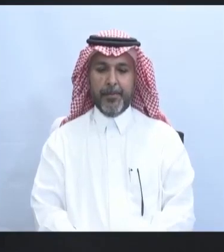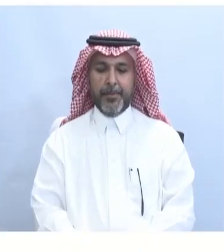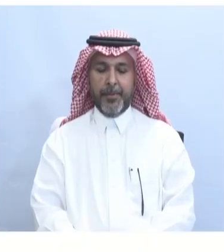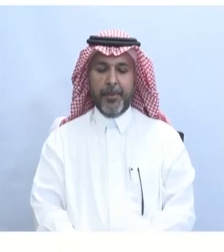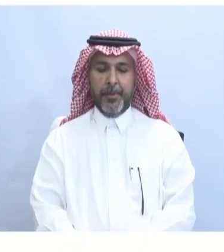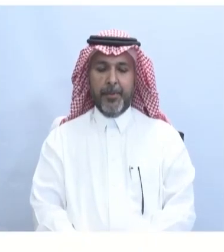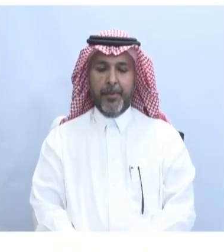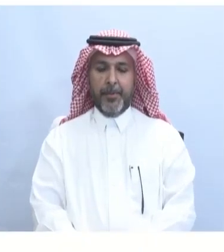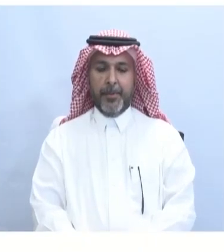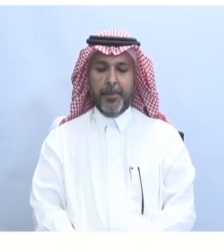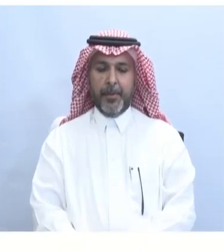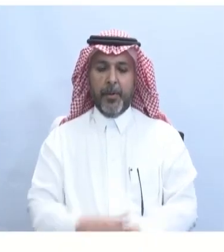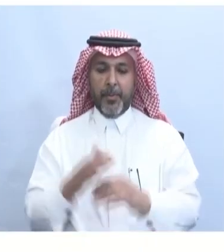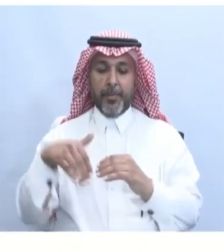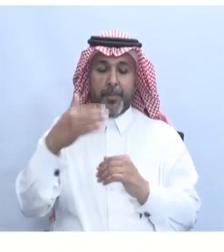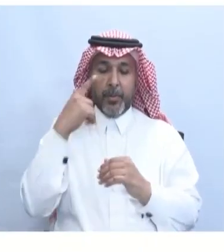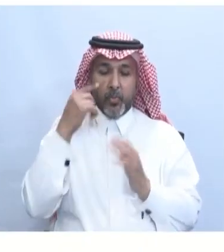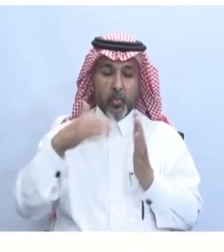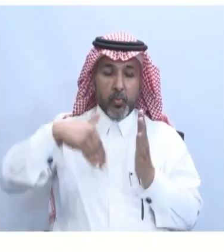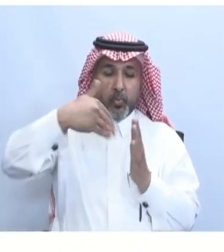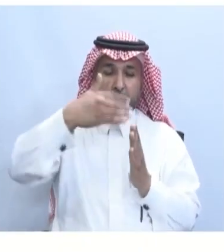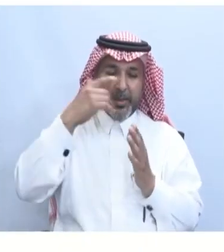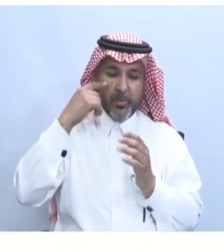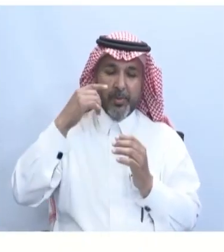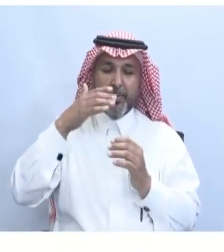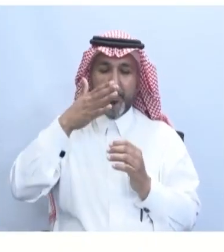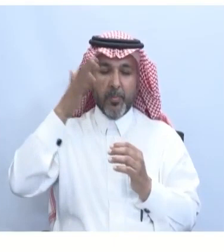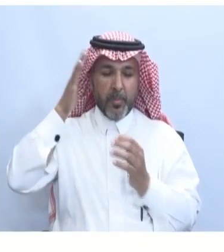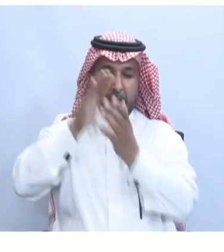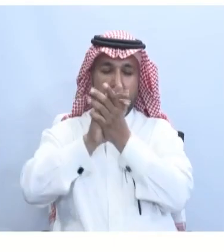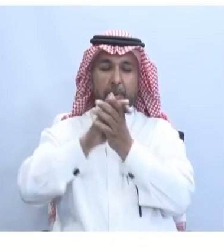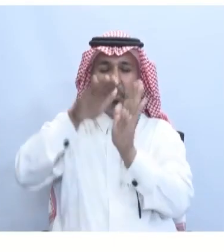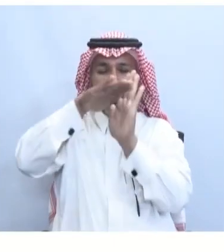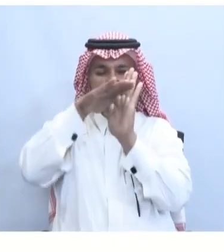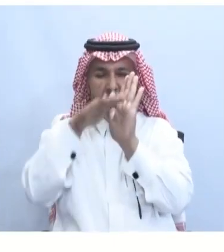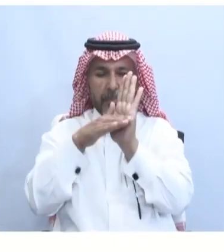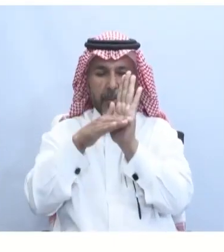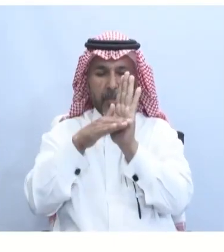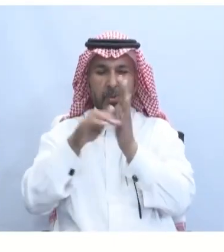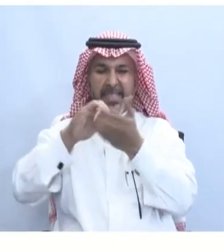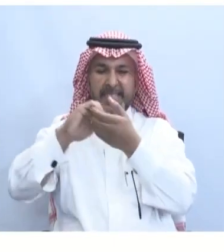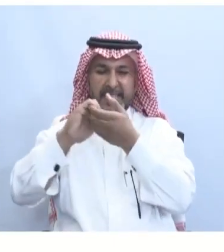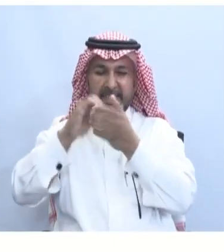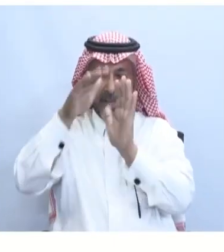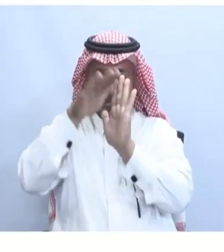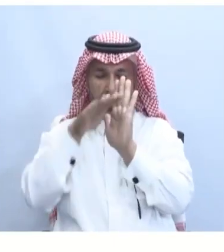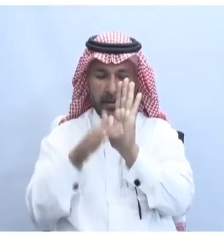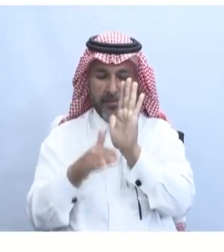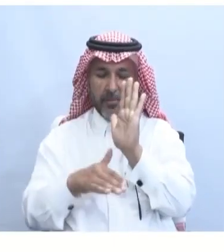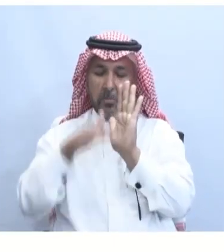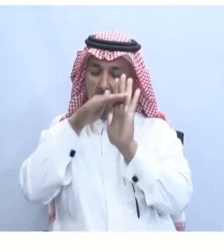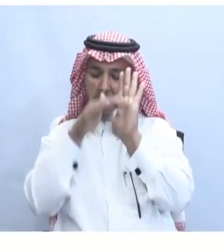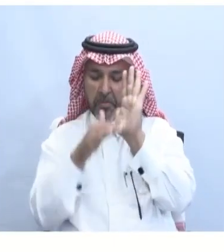النبوي وايضا امتدت في عهد الخلافه الراشده والدوله الامويه والدوله